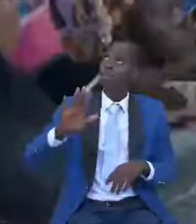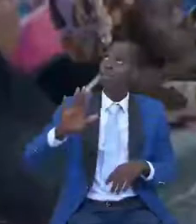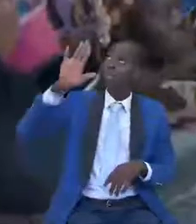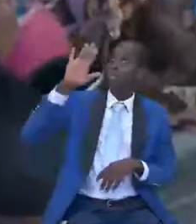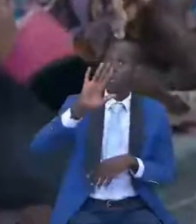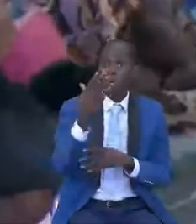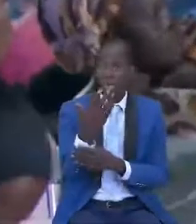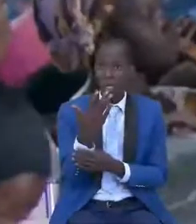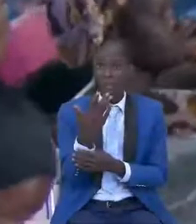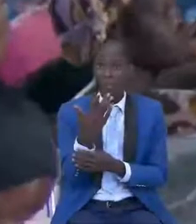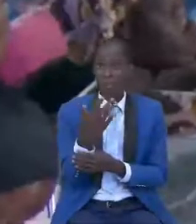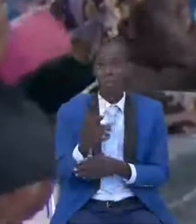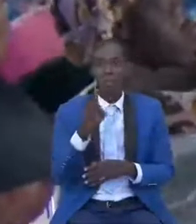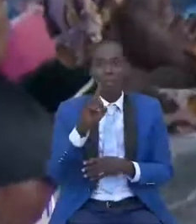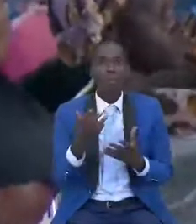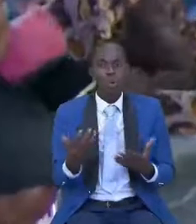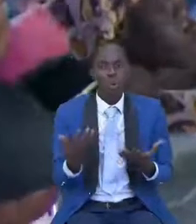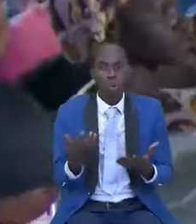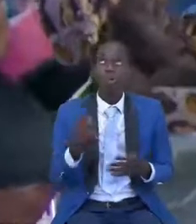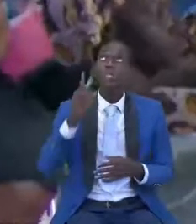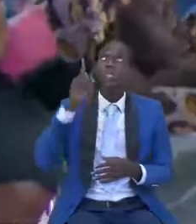Seigneur. Tu lèves la main.